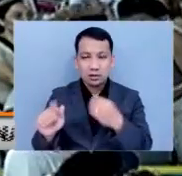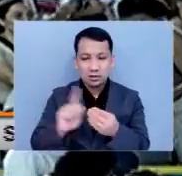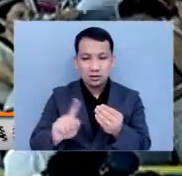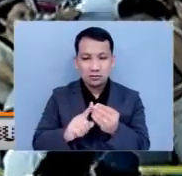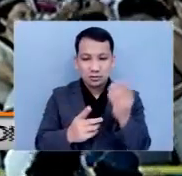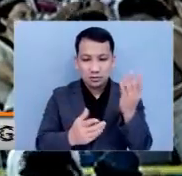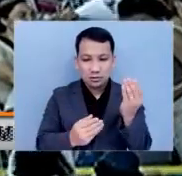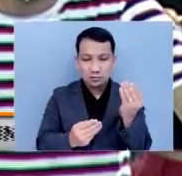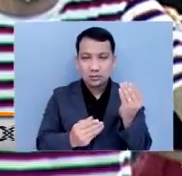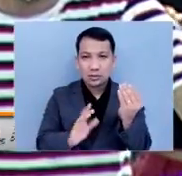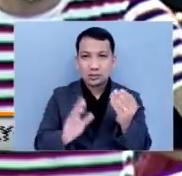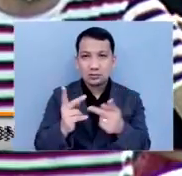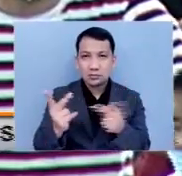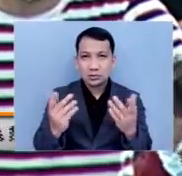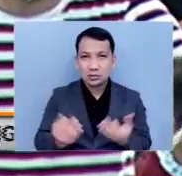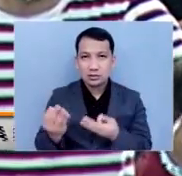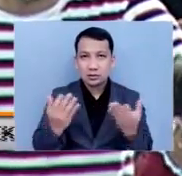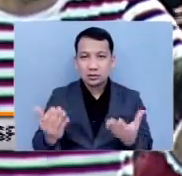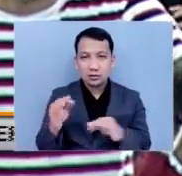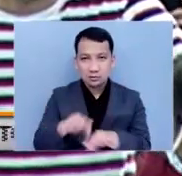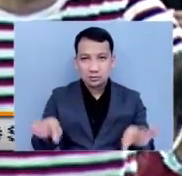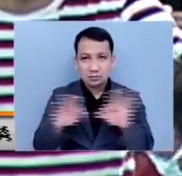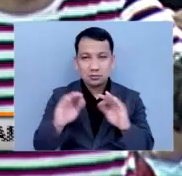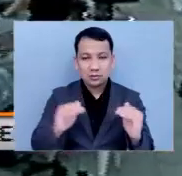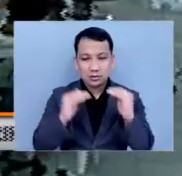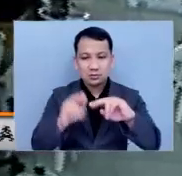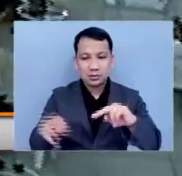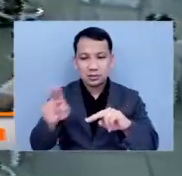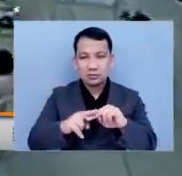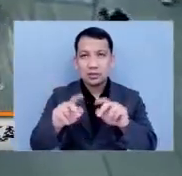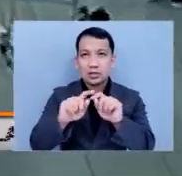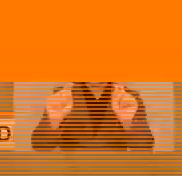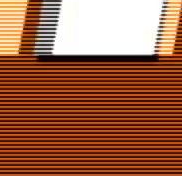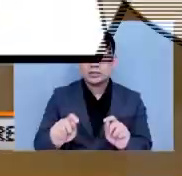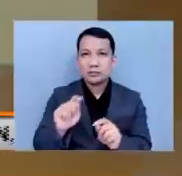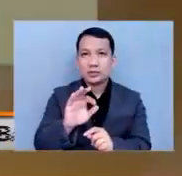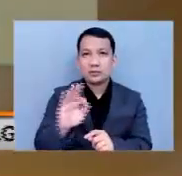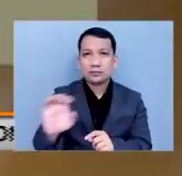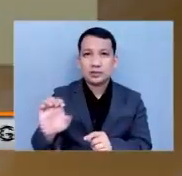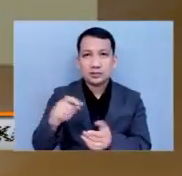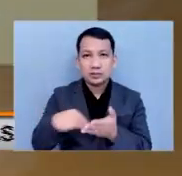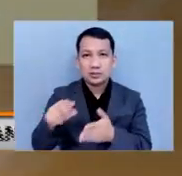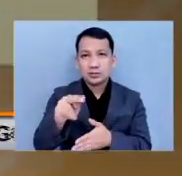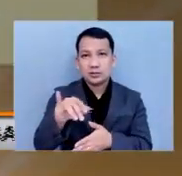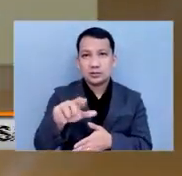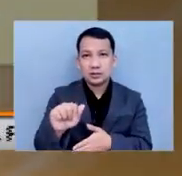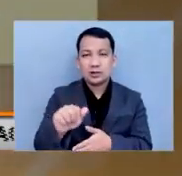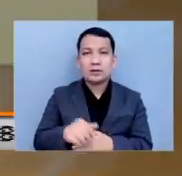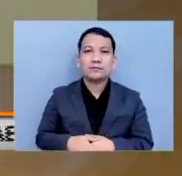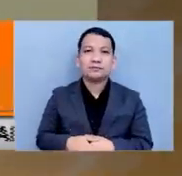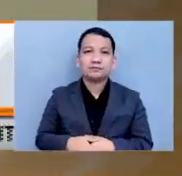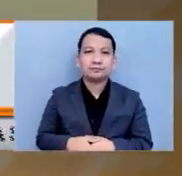ng pasilidad. Kaya naman napapanahon ng itaas ang terminal fee sa NAIA. Medyo huli na